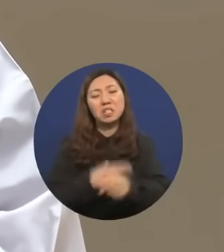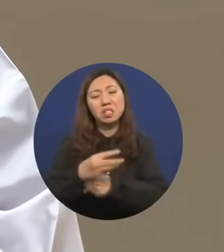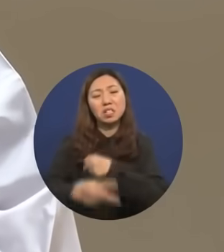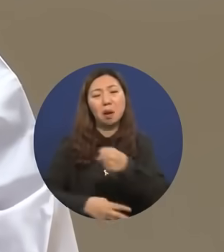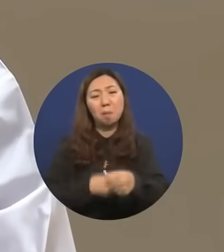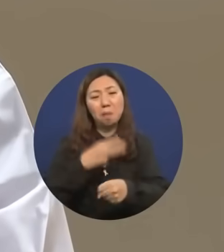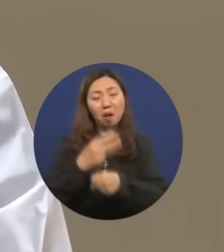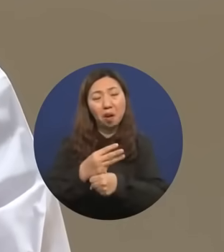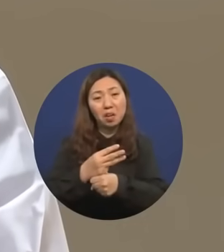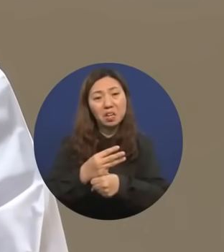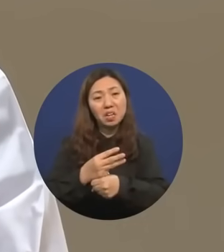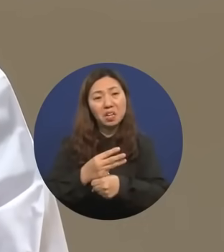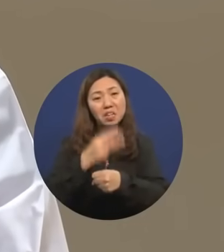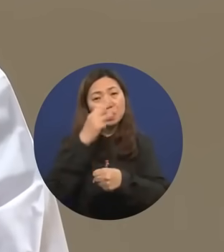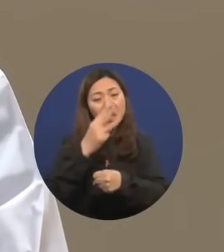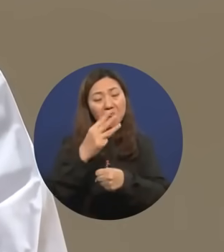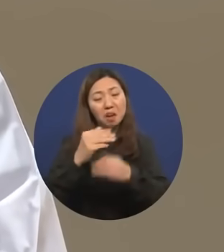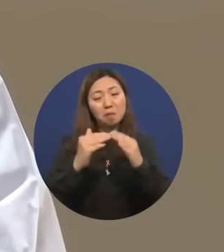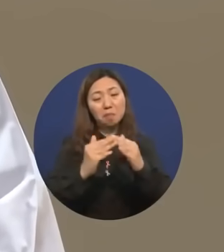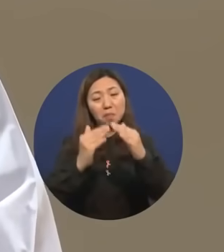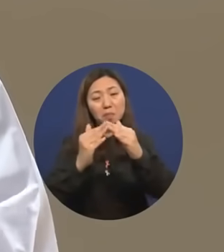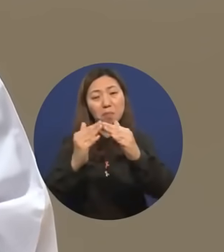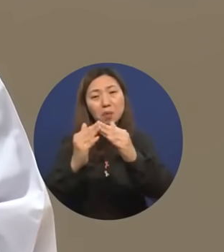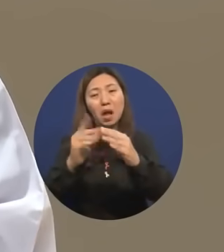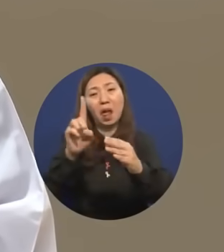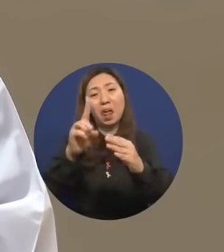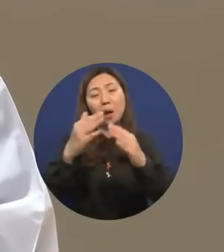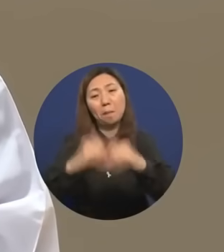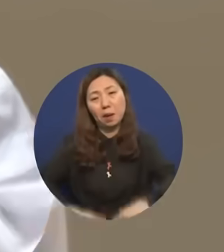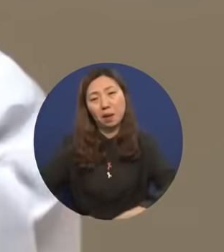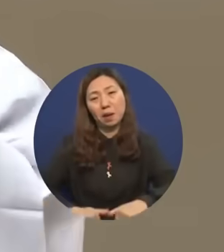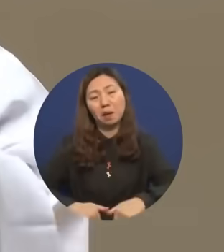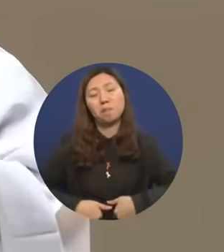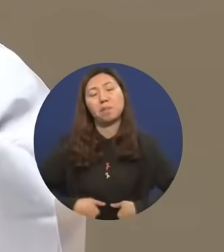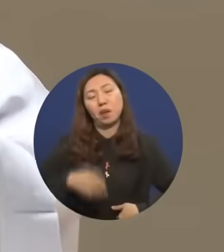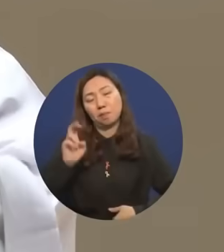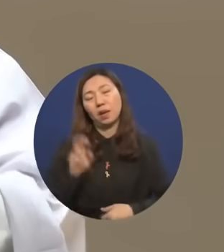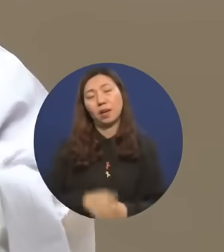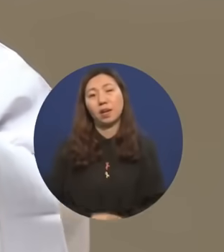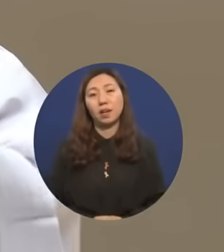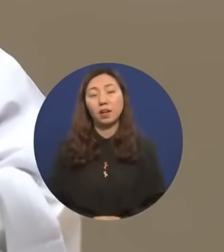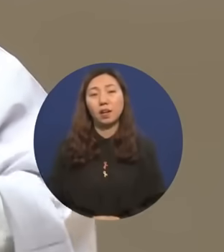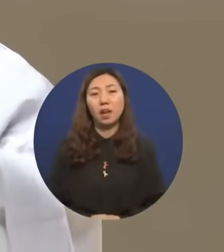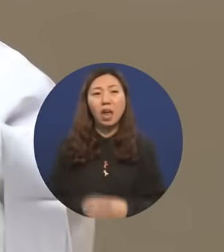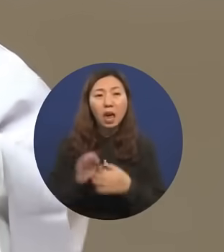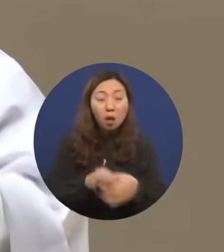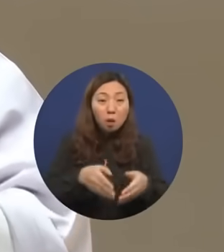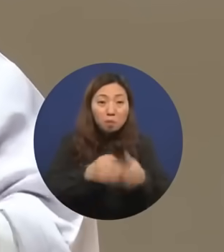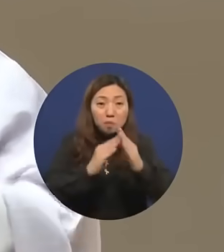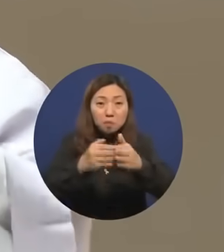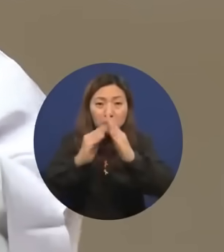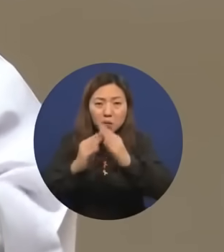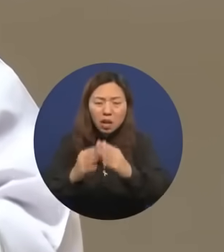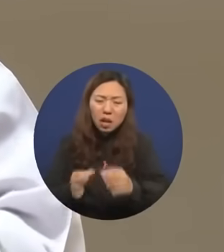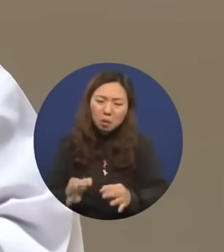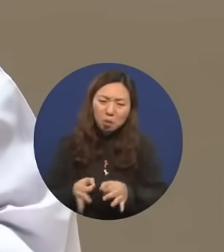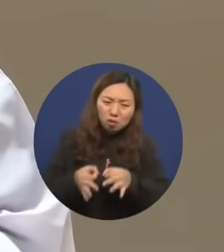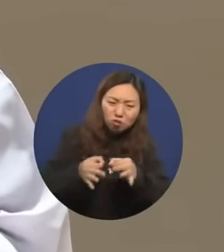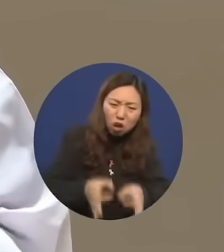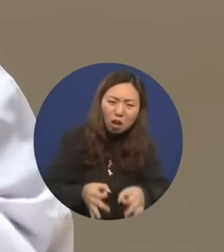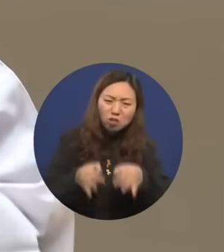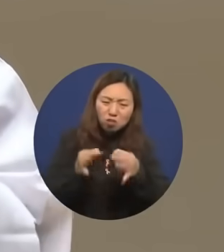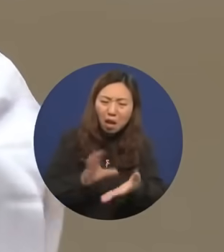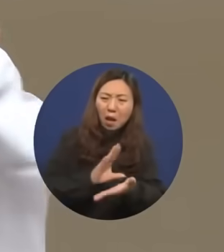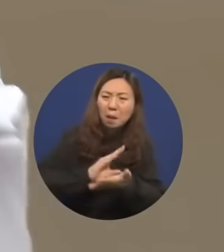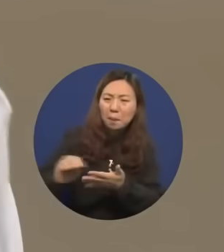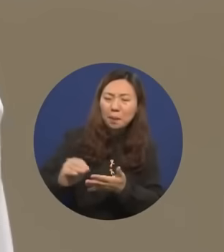세 집 중에 한 집은 문을 닫아야 돼요. 이게 계속 그러니까 돈을 넣어가 까먹고 돈을 넣어가 까먹고 나가고